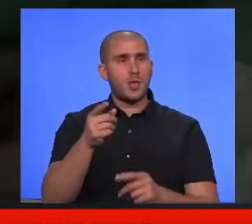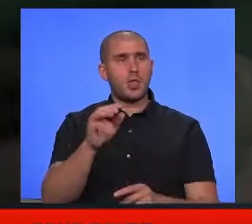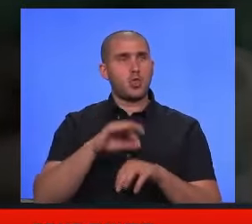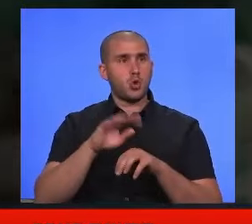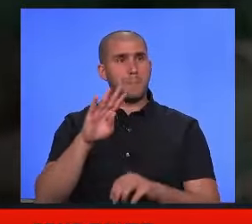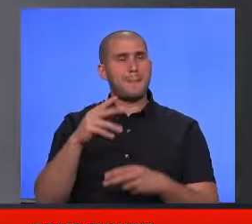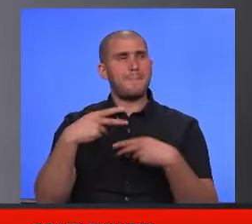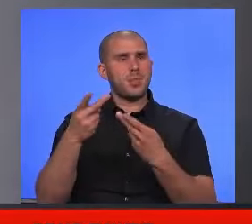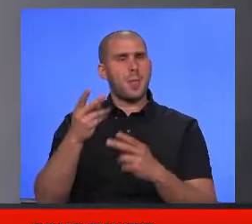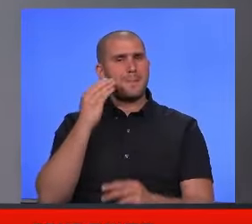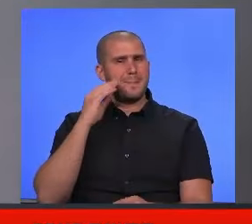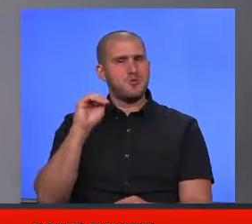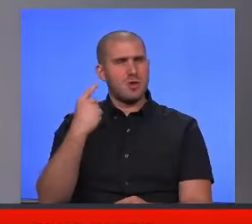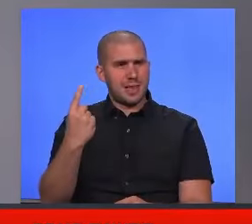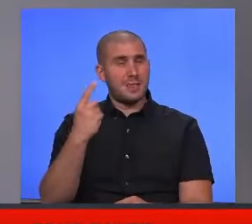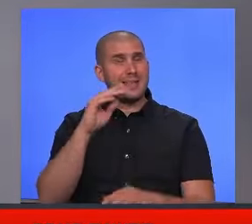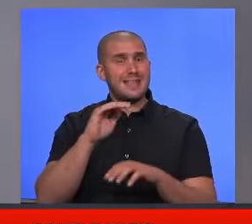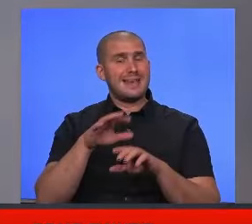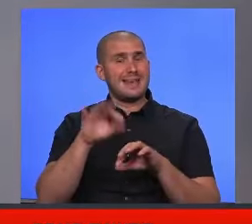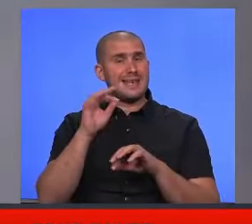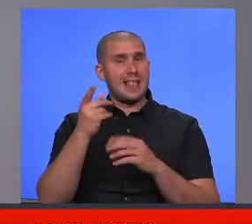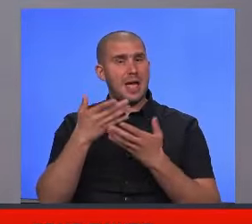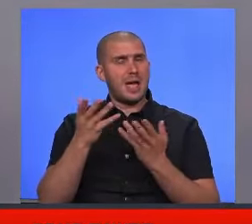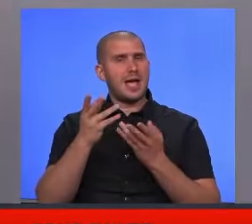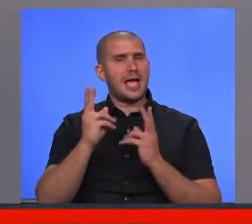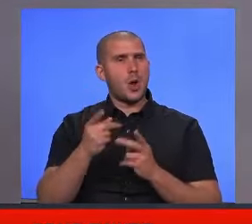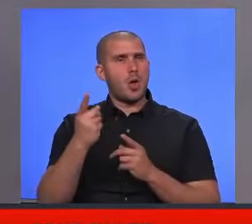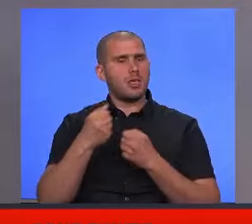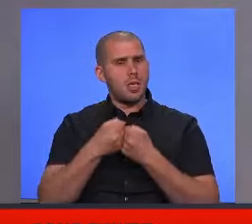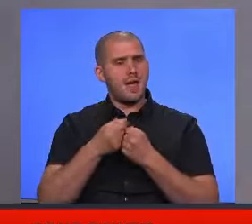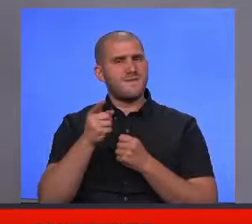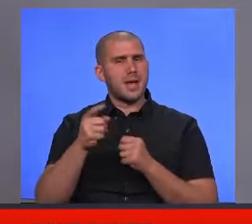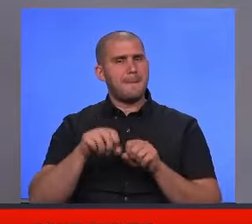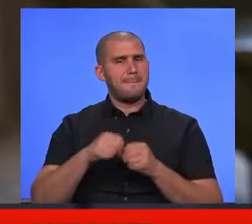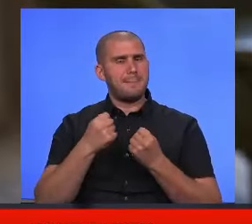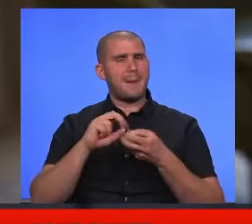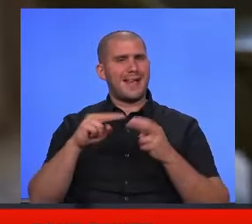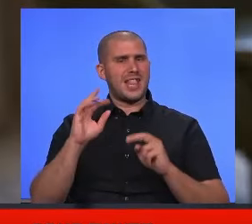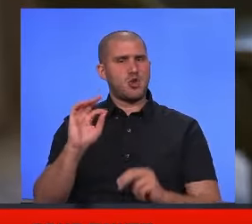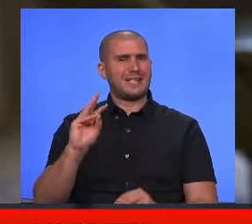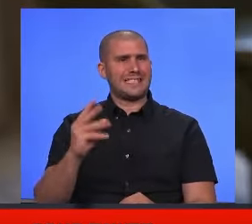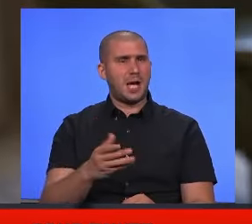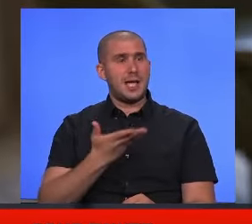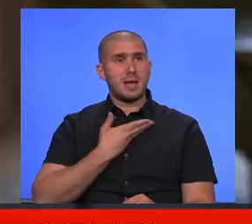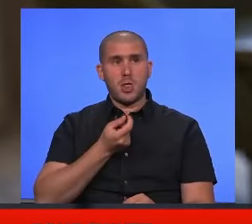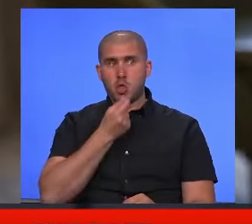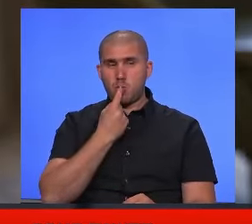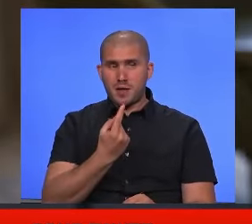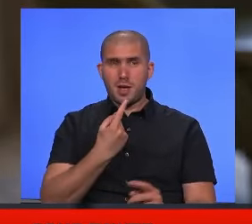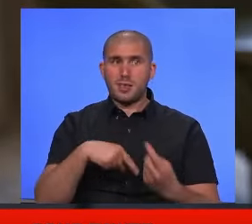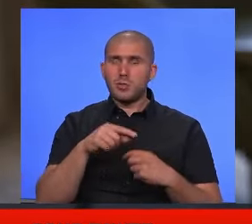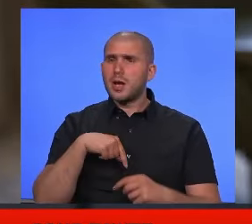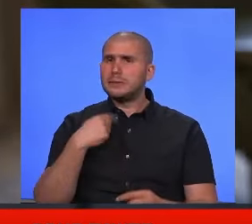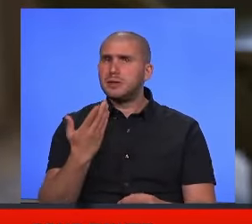מבית החולים במישיגן, גילה באופן אקראי את היכולת שלה להילחם בפגם הגנטי של שרה. קיבלנו את התרופה, אנחנו... כמה